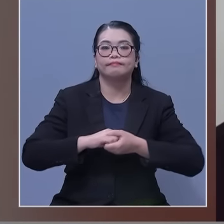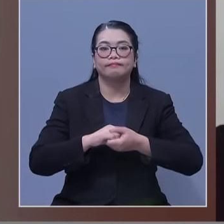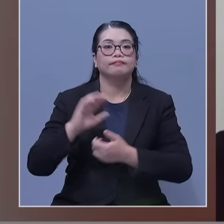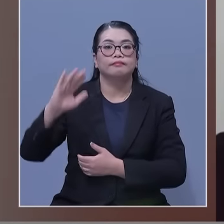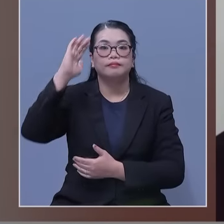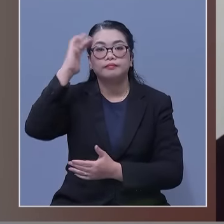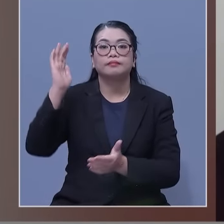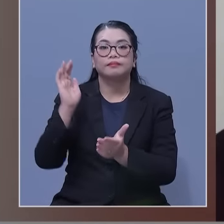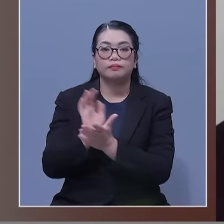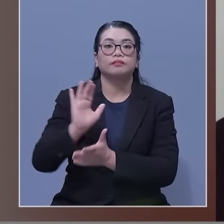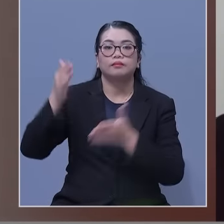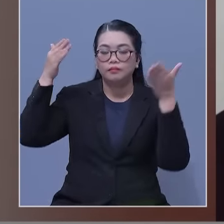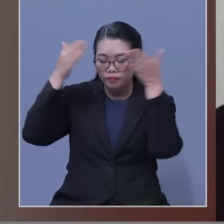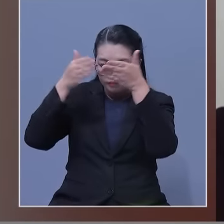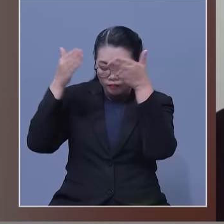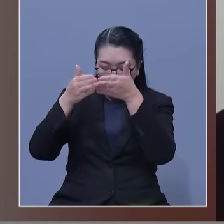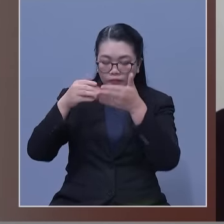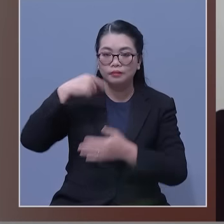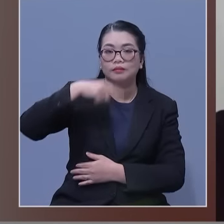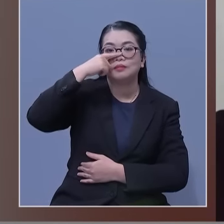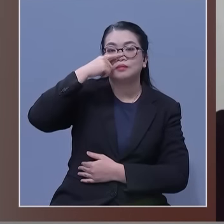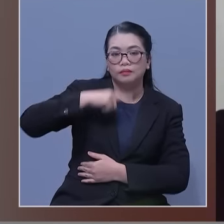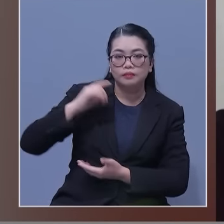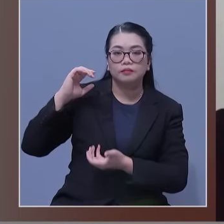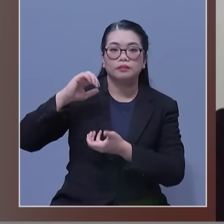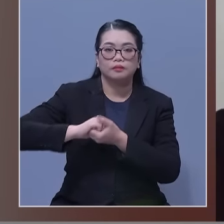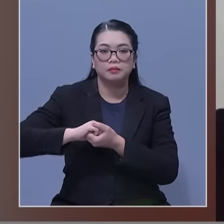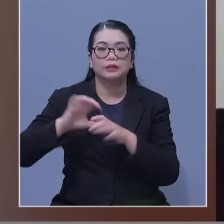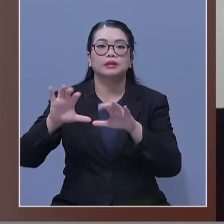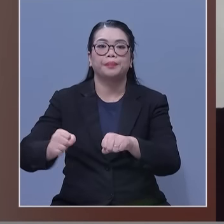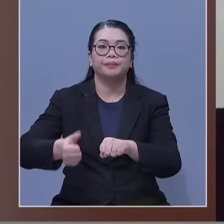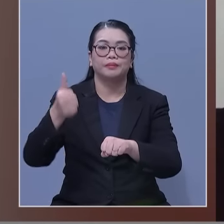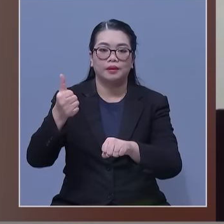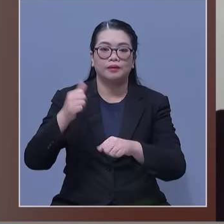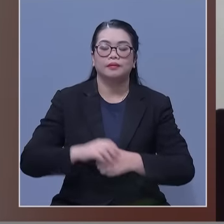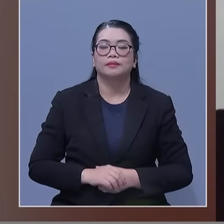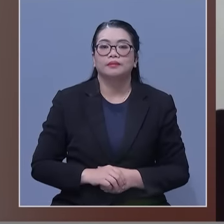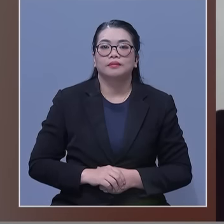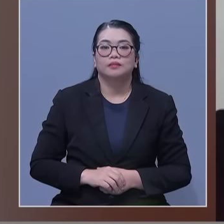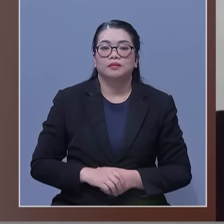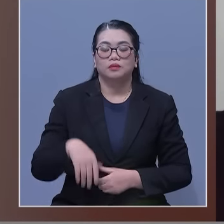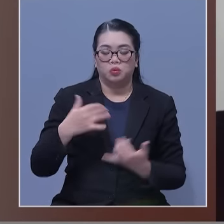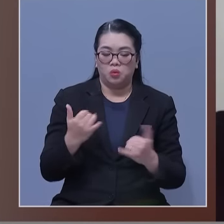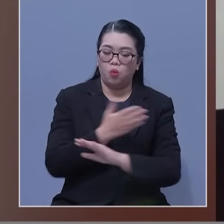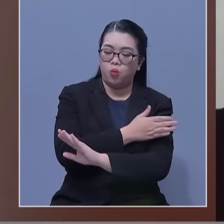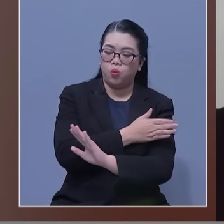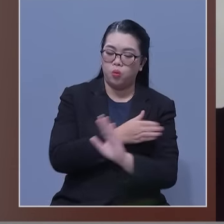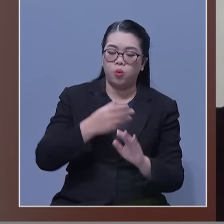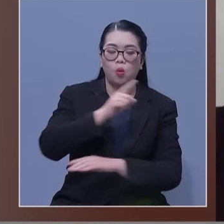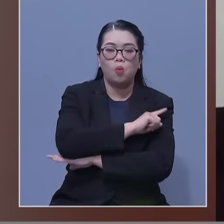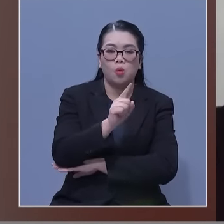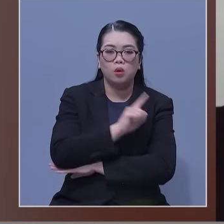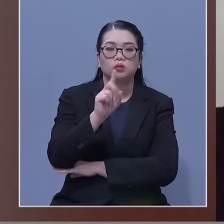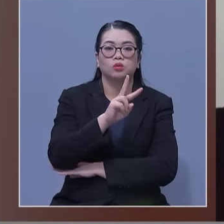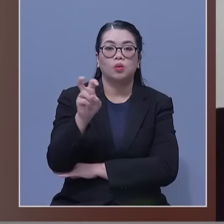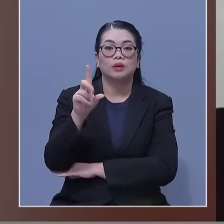ของตำรวจต่างชาติที่ร่วมกันจนกระทั่งจับกุมตัวได้ในที่สุด 222วันนะที่หลบหนีไปเนี่ย